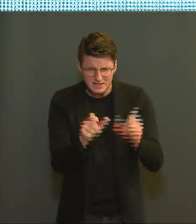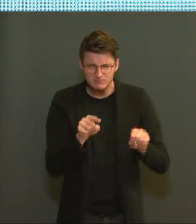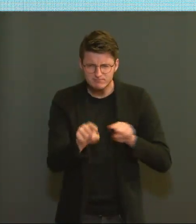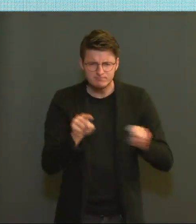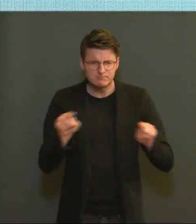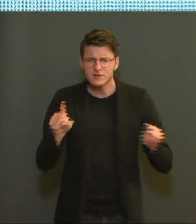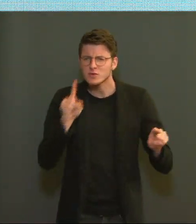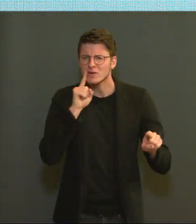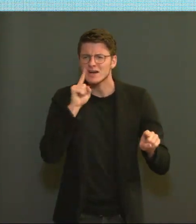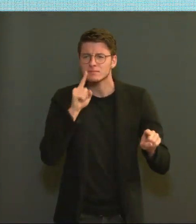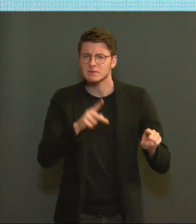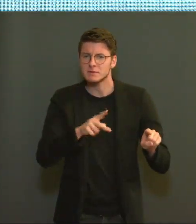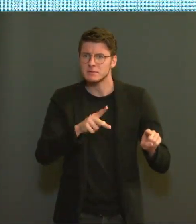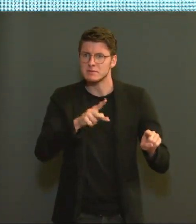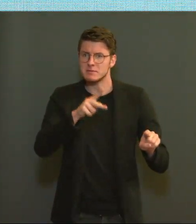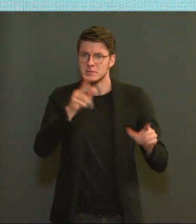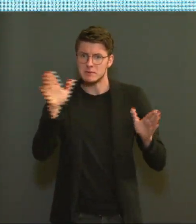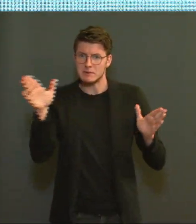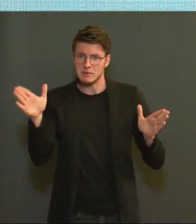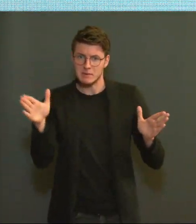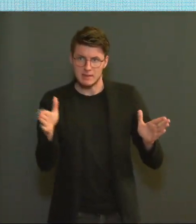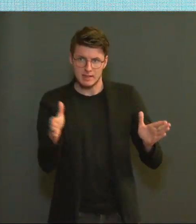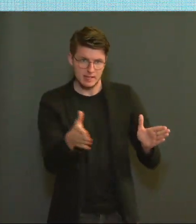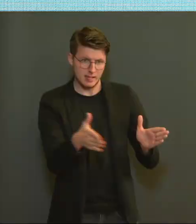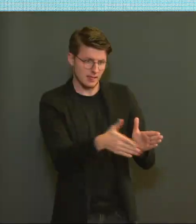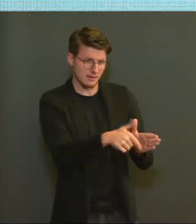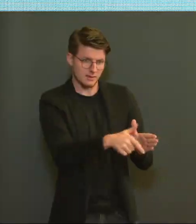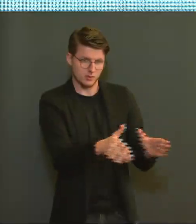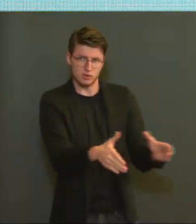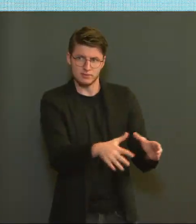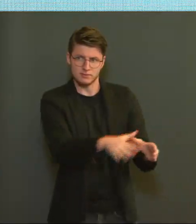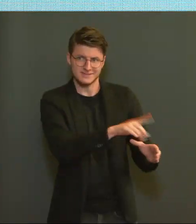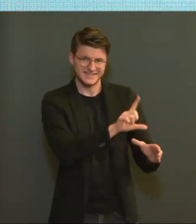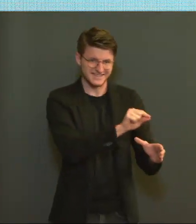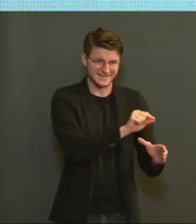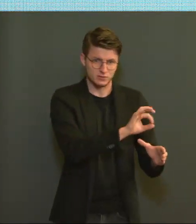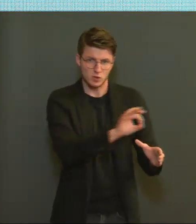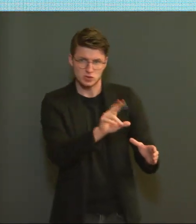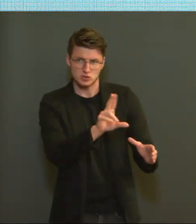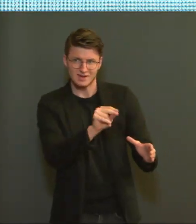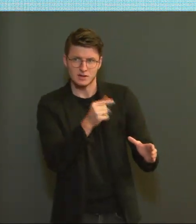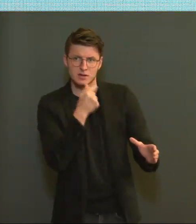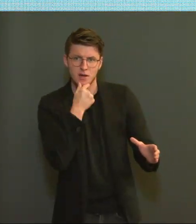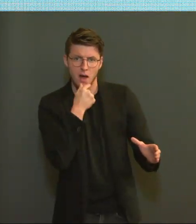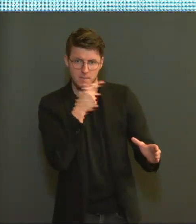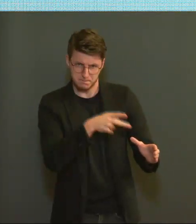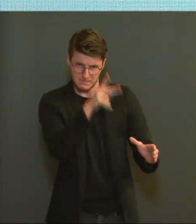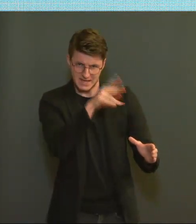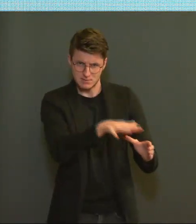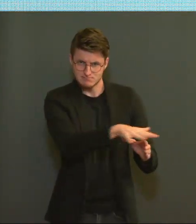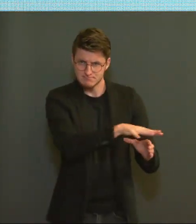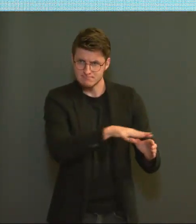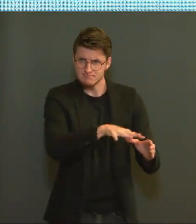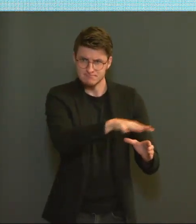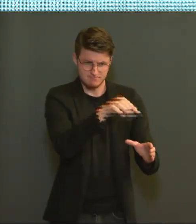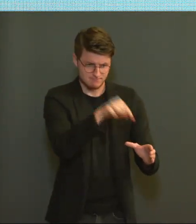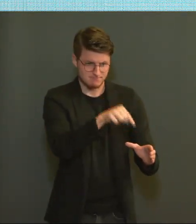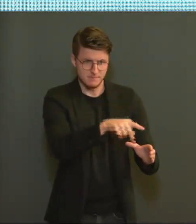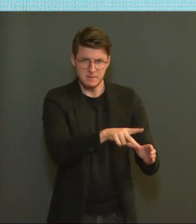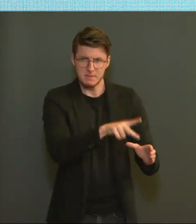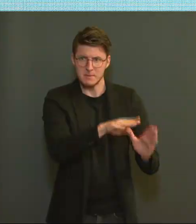naar een overwicht voor de groep van 10 tot 20-jarigen. Het aantal besmettingen